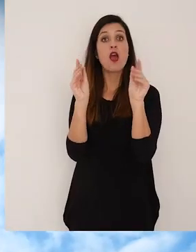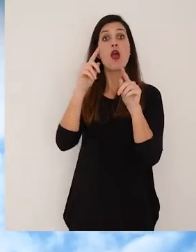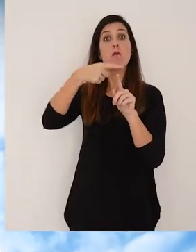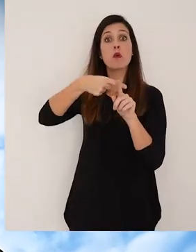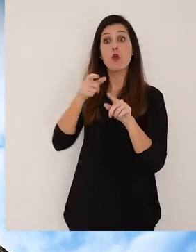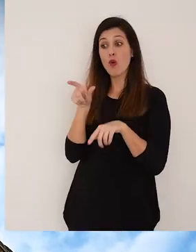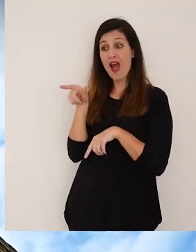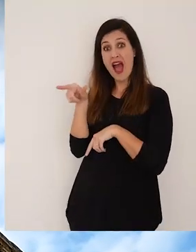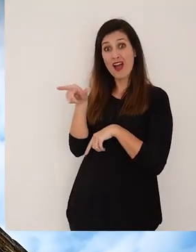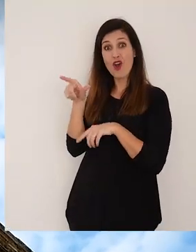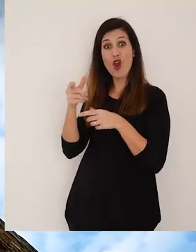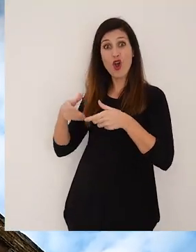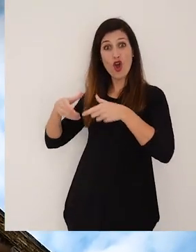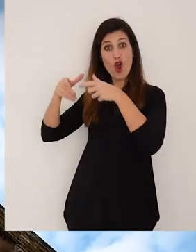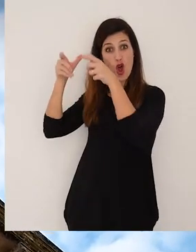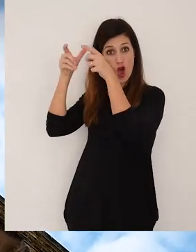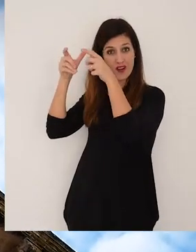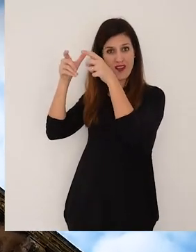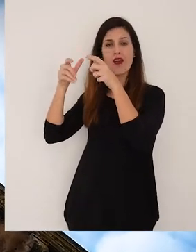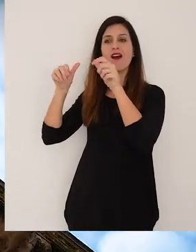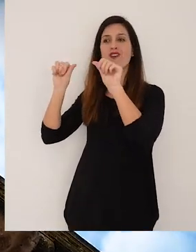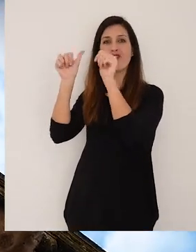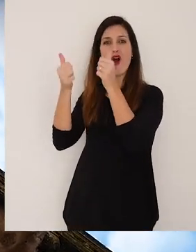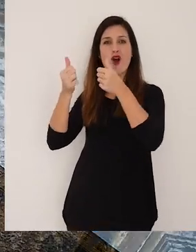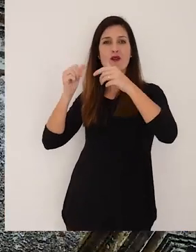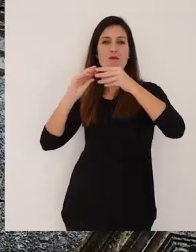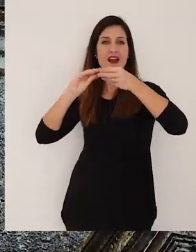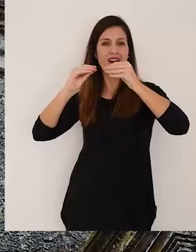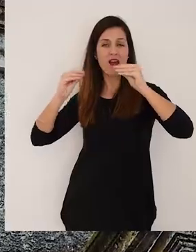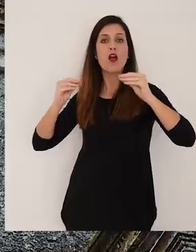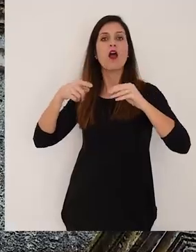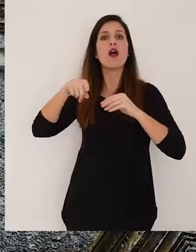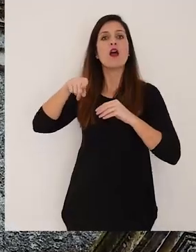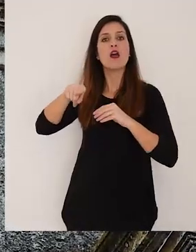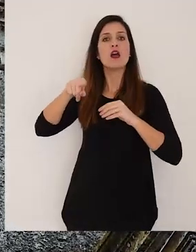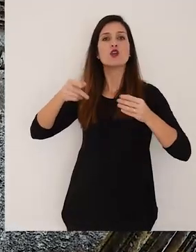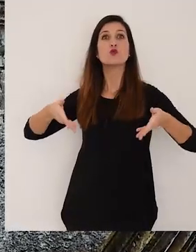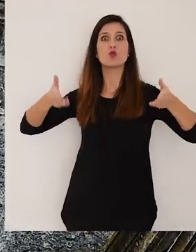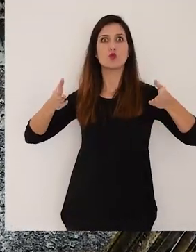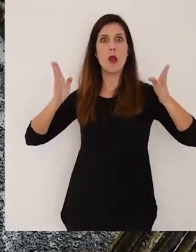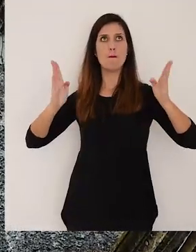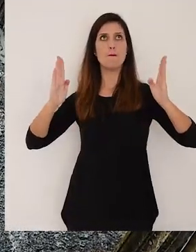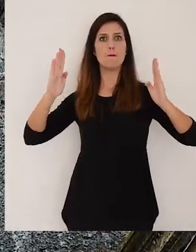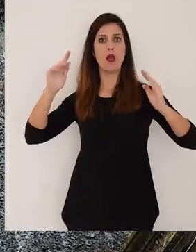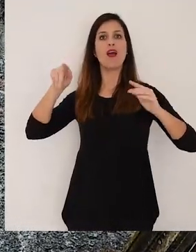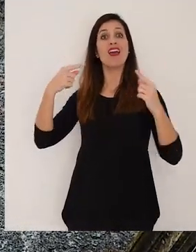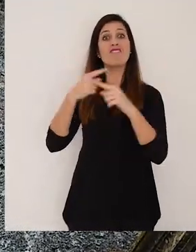al 1713, che con le sue grazie e rotondità va a smorzare i toni solenni e austeri della